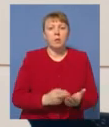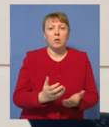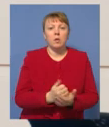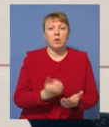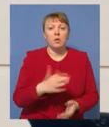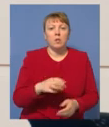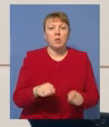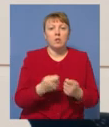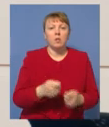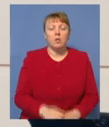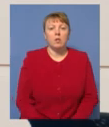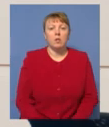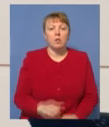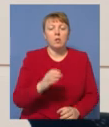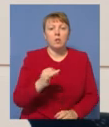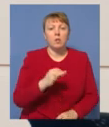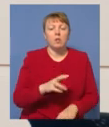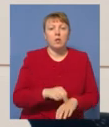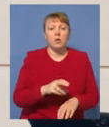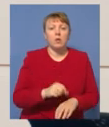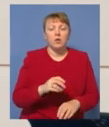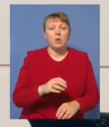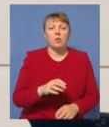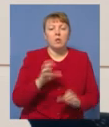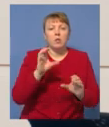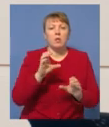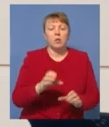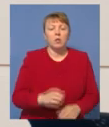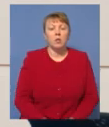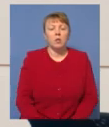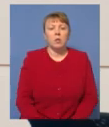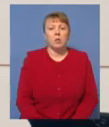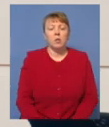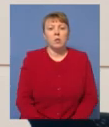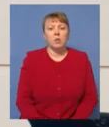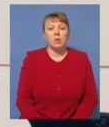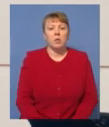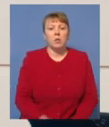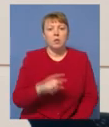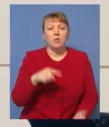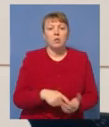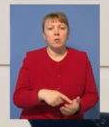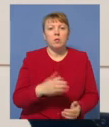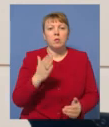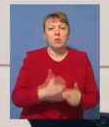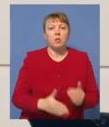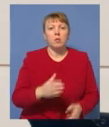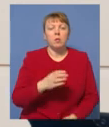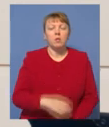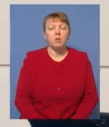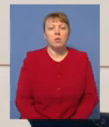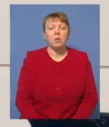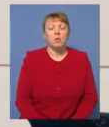с нарушением норм уголовно-процессуального законодательства. И нами автоматически ставится вопрос о прекращении уголовного